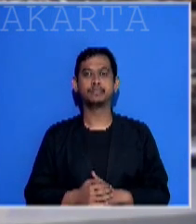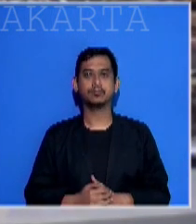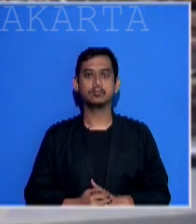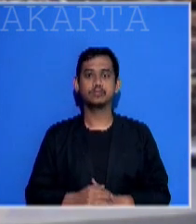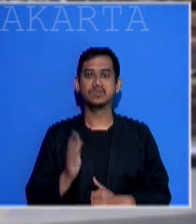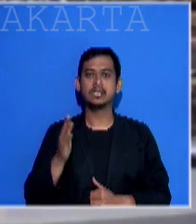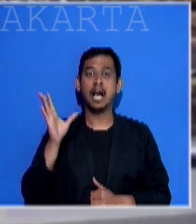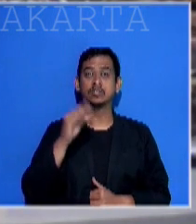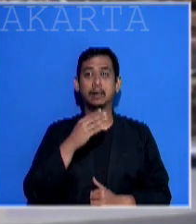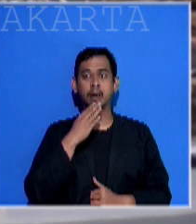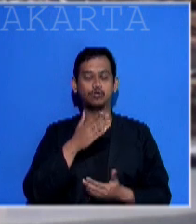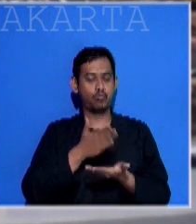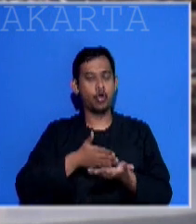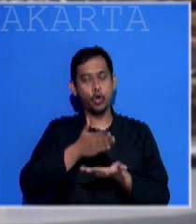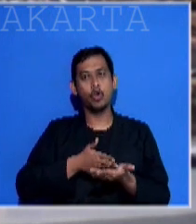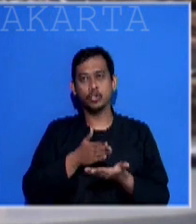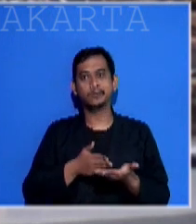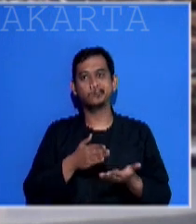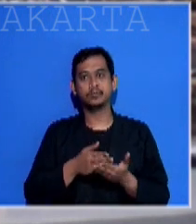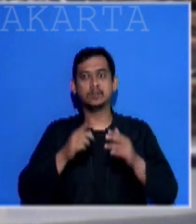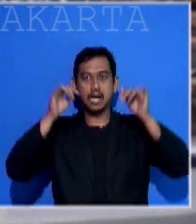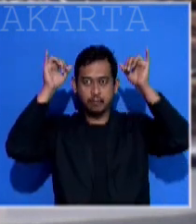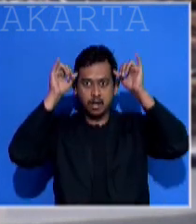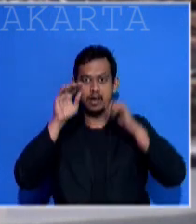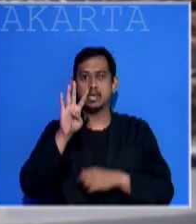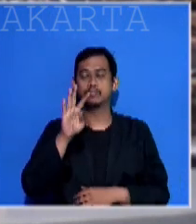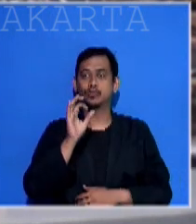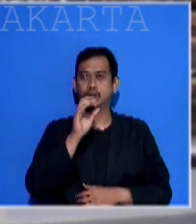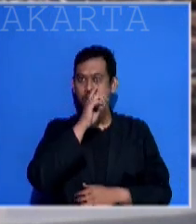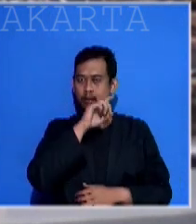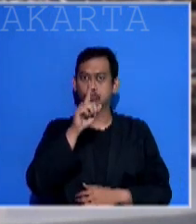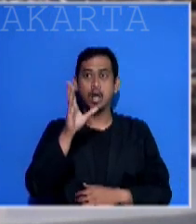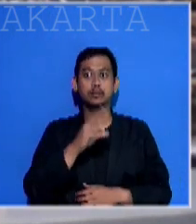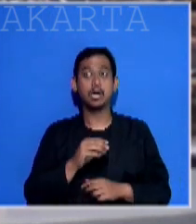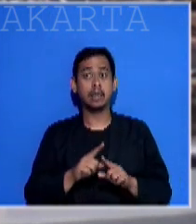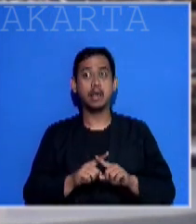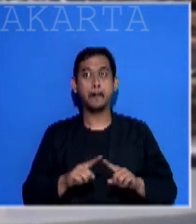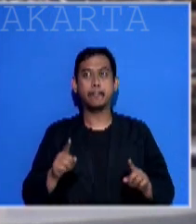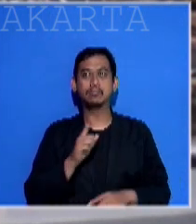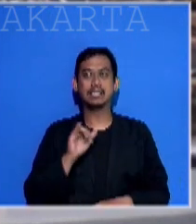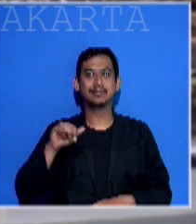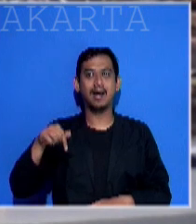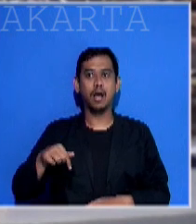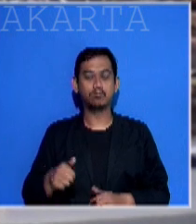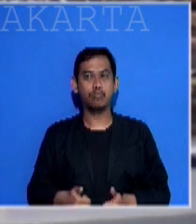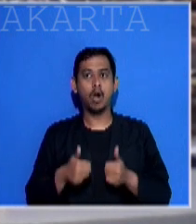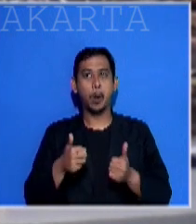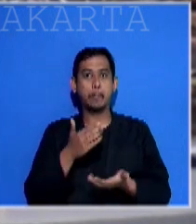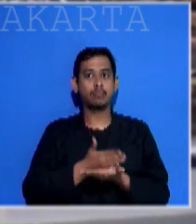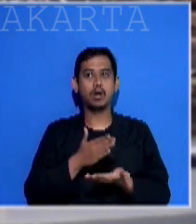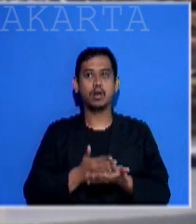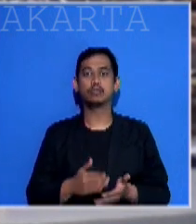normal hanya memotong sapi sebanyak 40 ekor per harinya tapi dalam kondisi tertentu seperti saat ini bisa memotong sampai